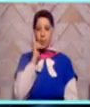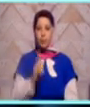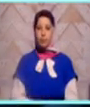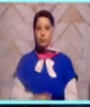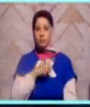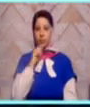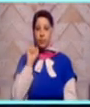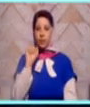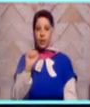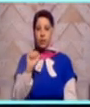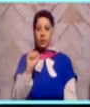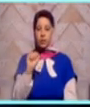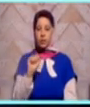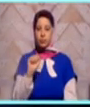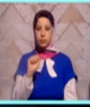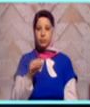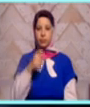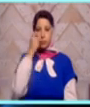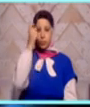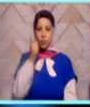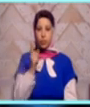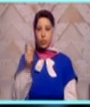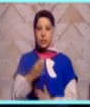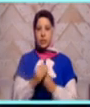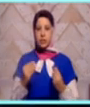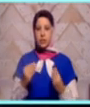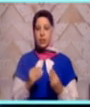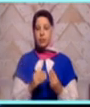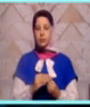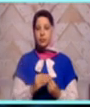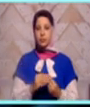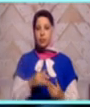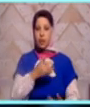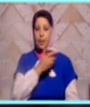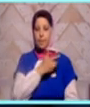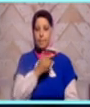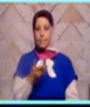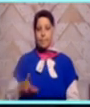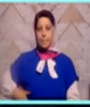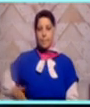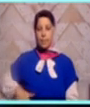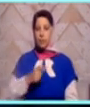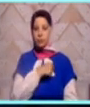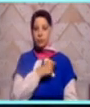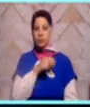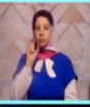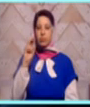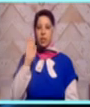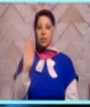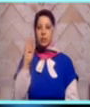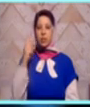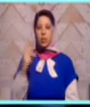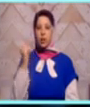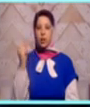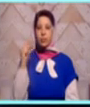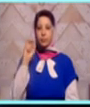فندم والحالات الحقيقة اللي تم من خلالها عمل الأسطر. يعني الحقيقة من